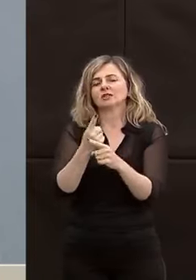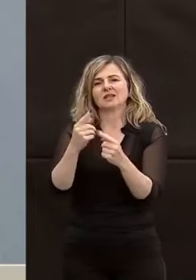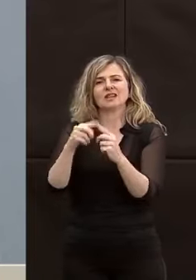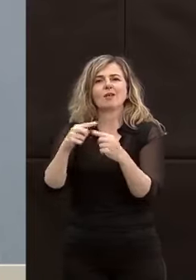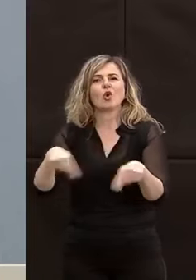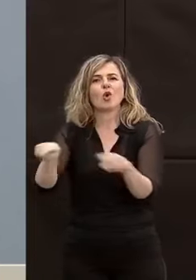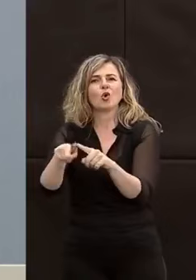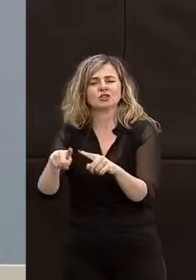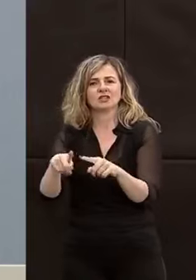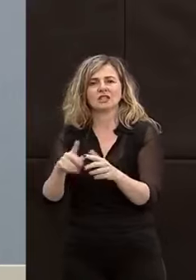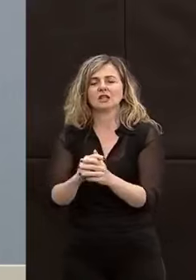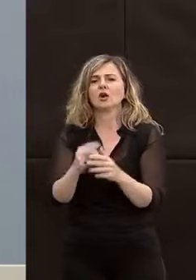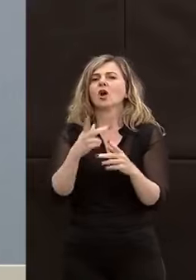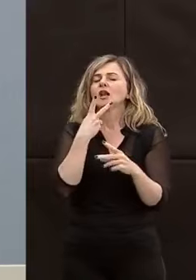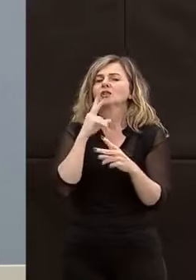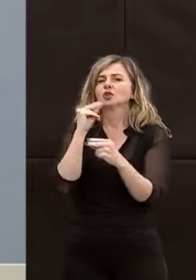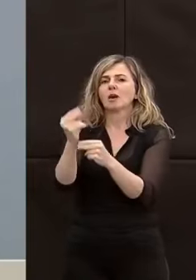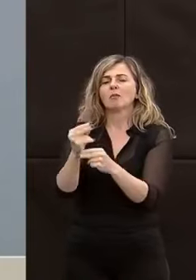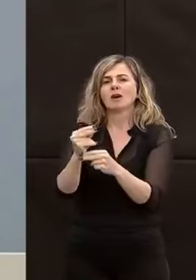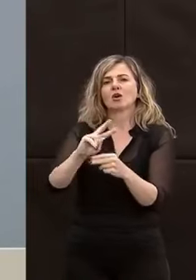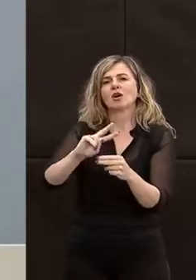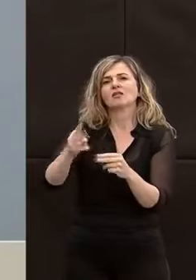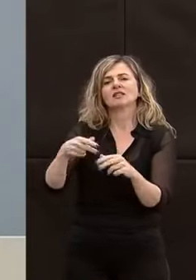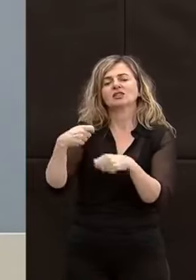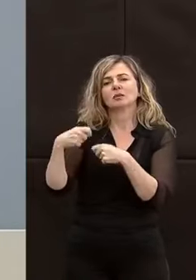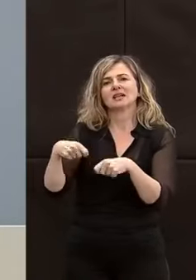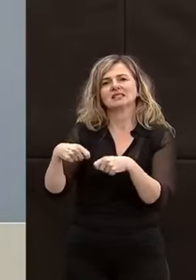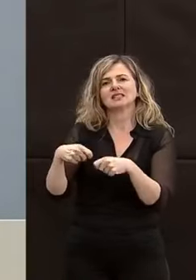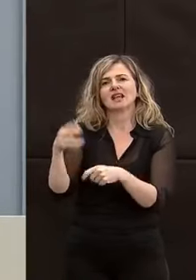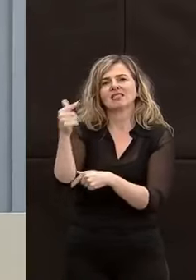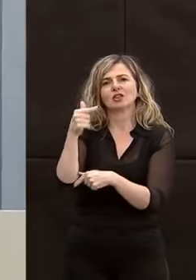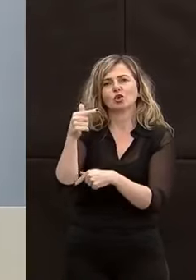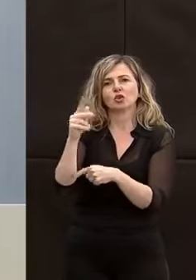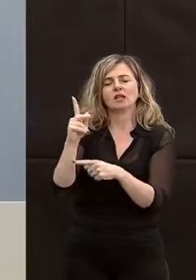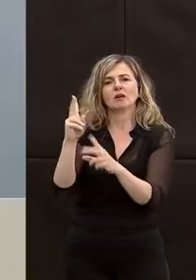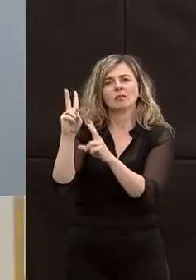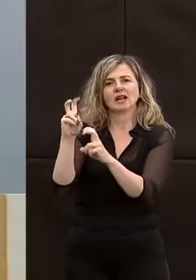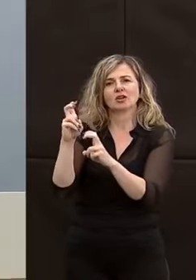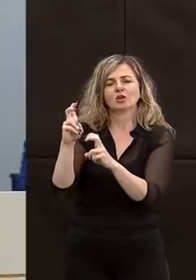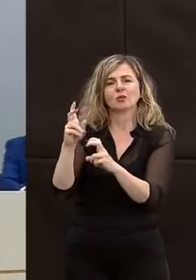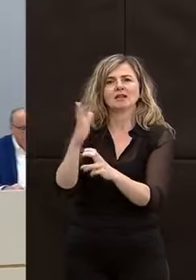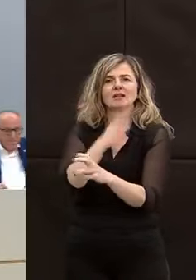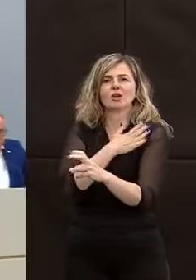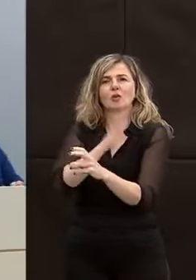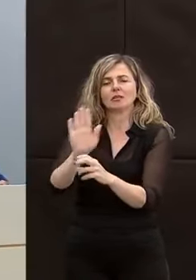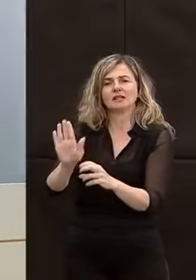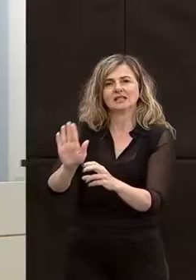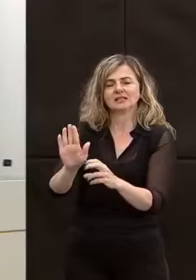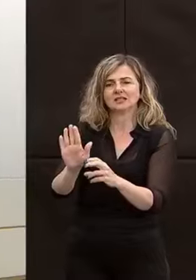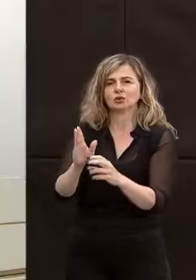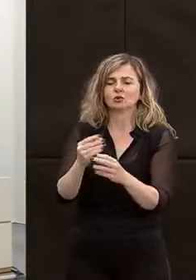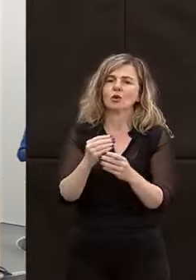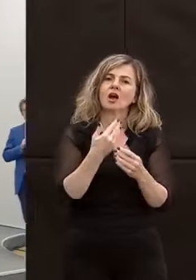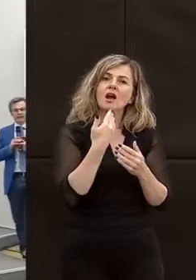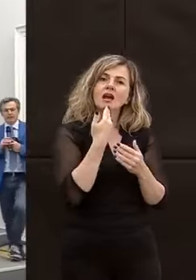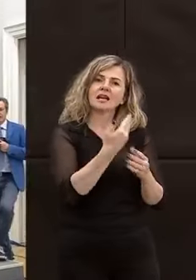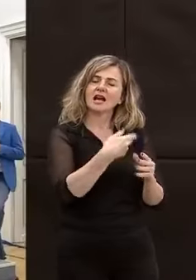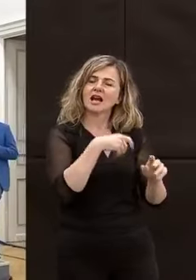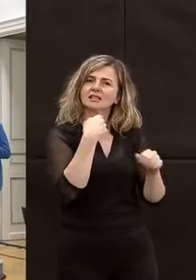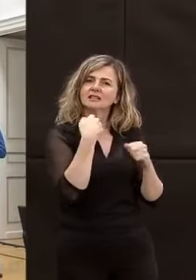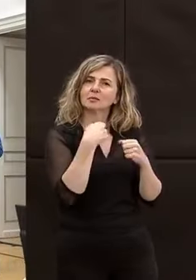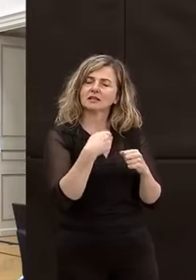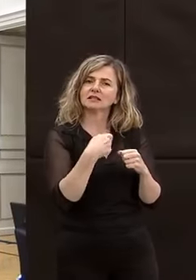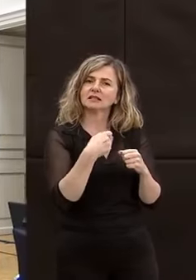presidente mario tonina per le questioni di sua competenza bene allora grazie presidente